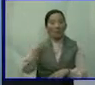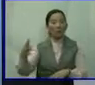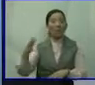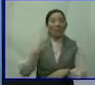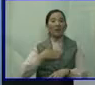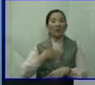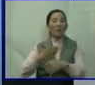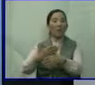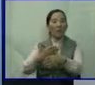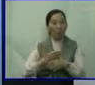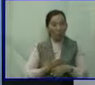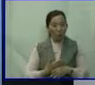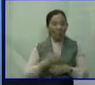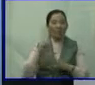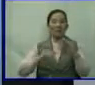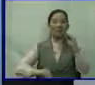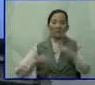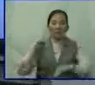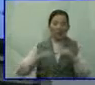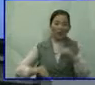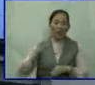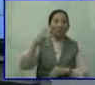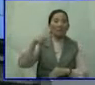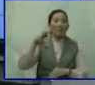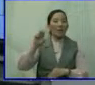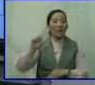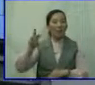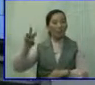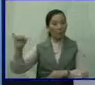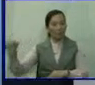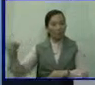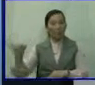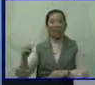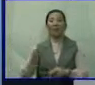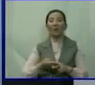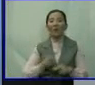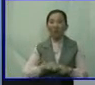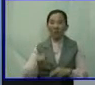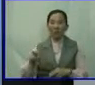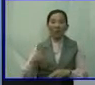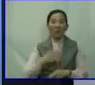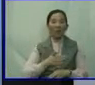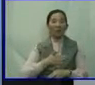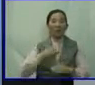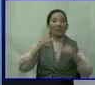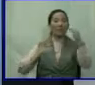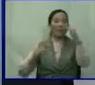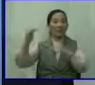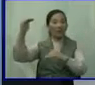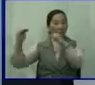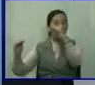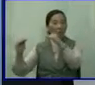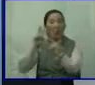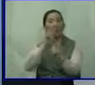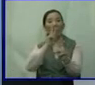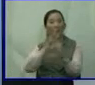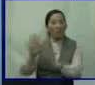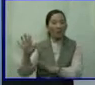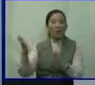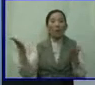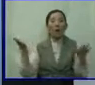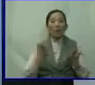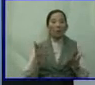поможет составить диаграмму. Вот наша диаграмма, которая показывает